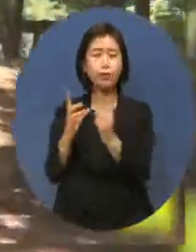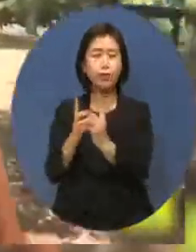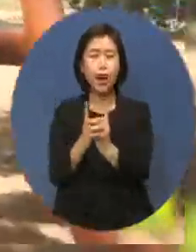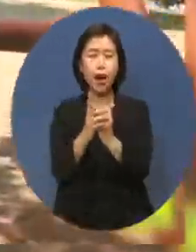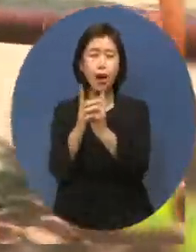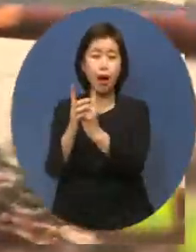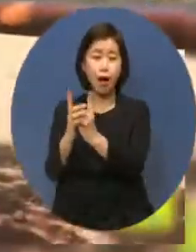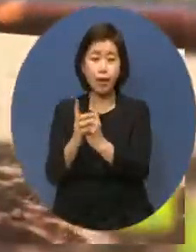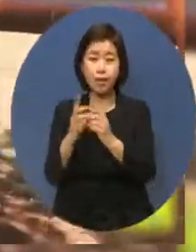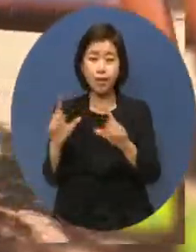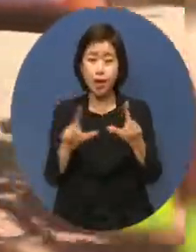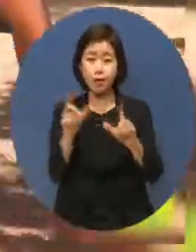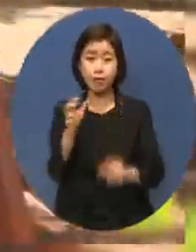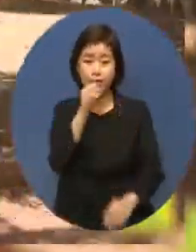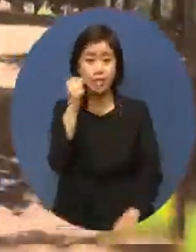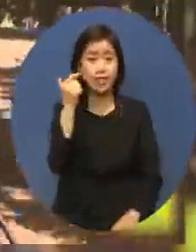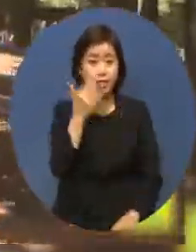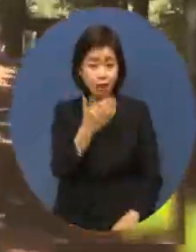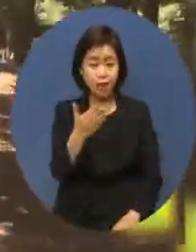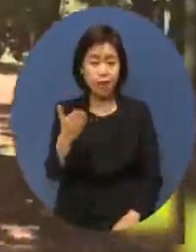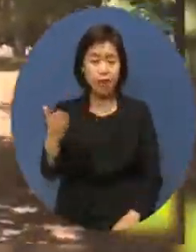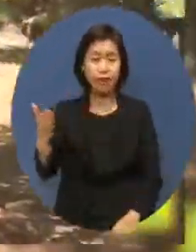살아갈 수 있을까?